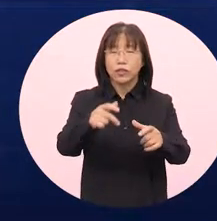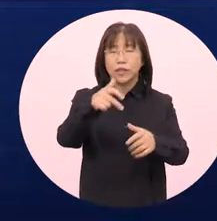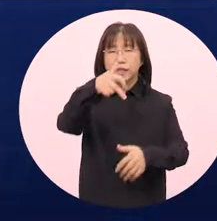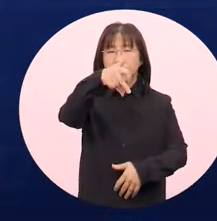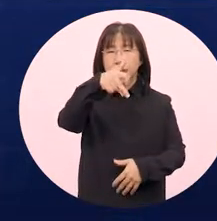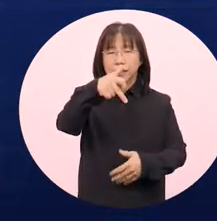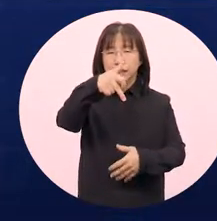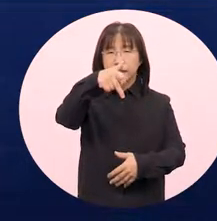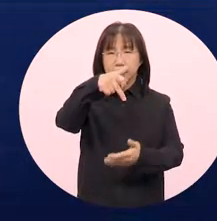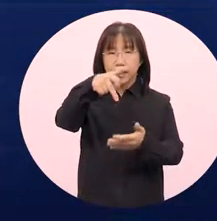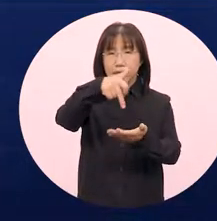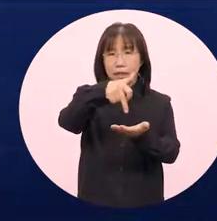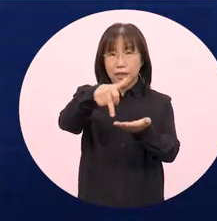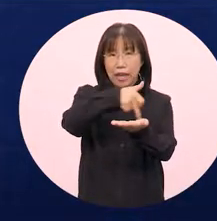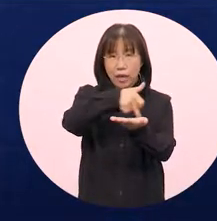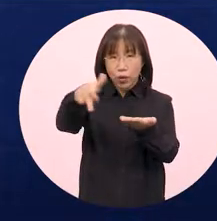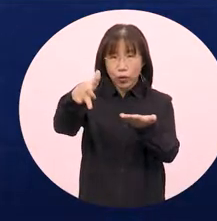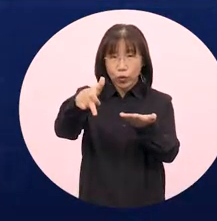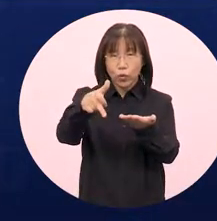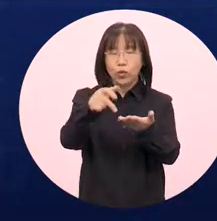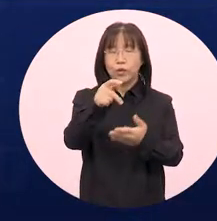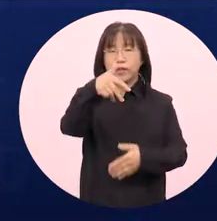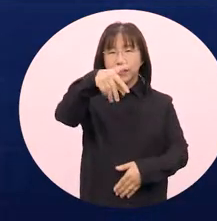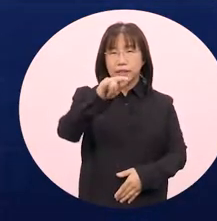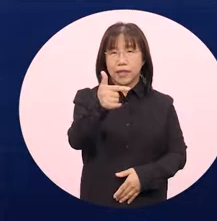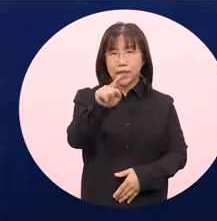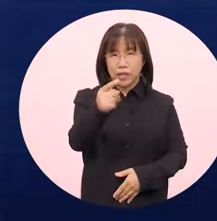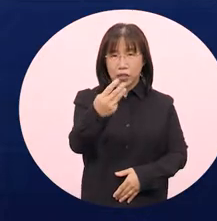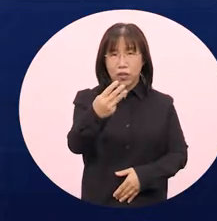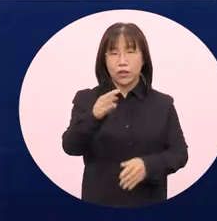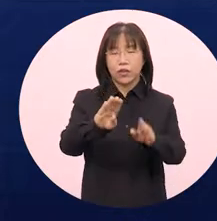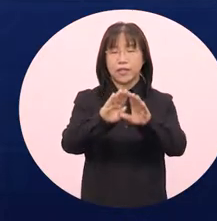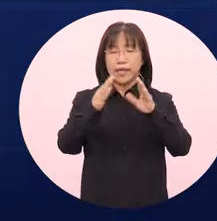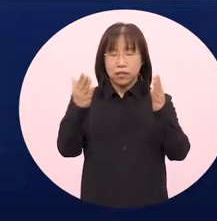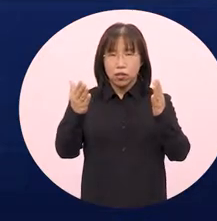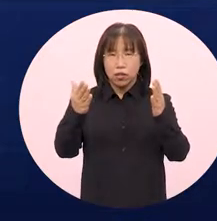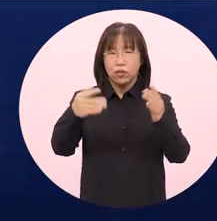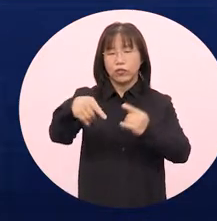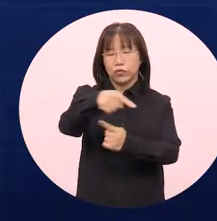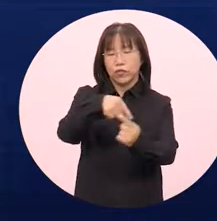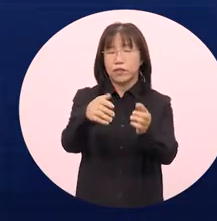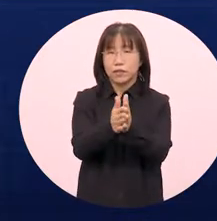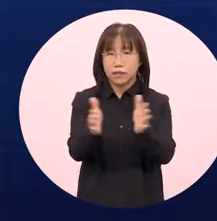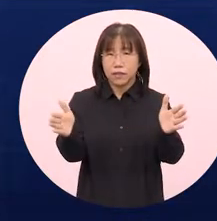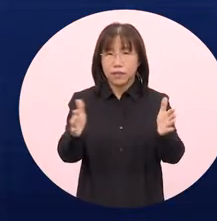강서구가 강서구청 카카오톡 채널을 공식 개설하고 본격적인 운영에 나섭니다.